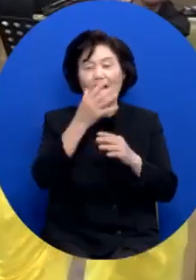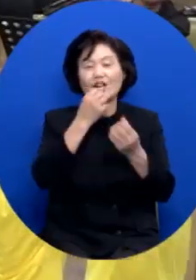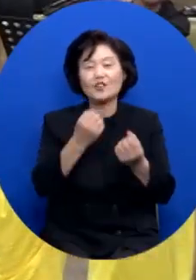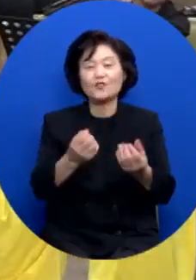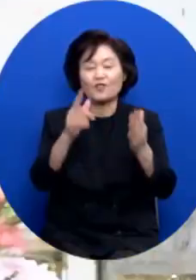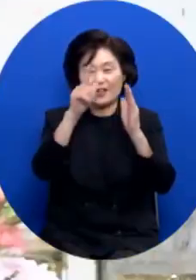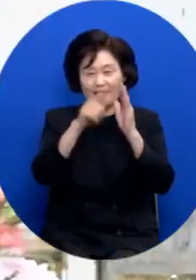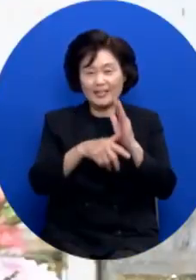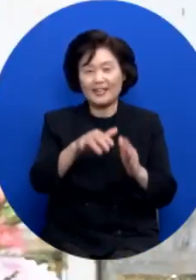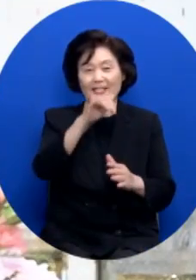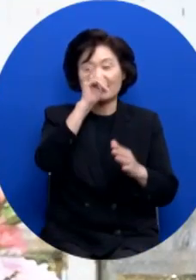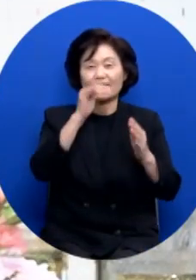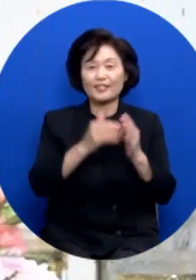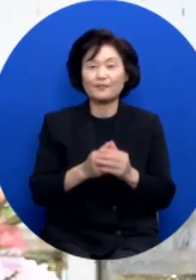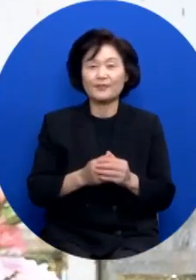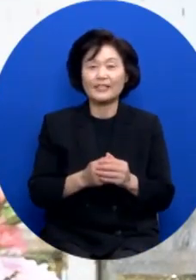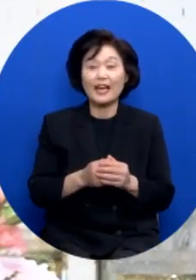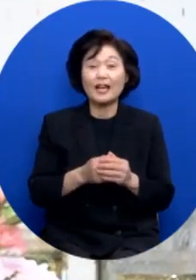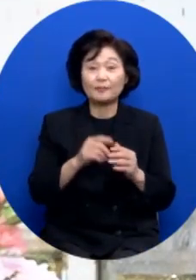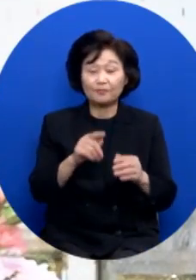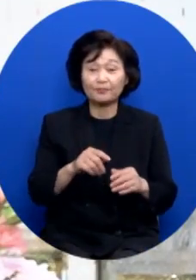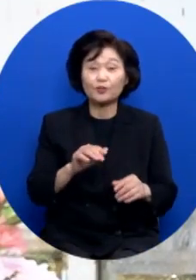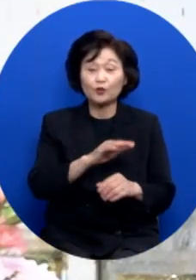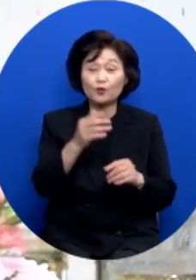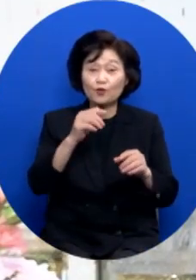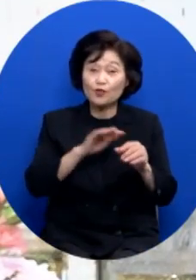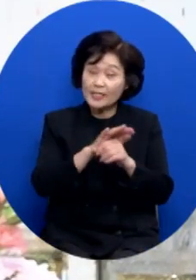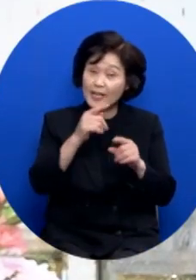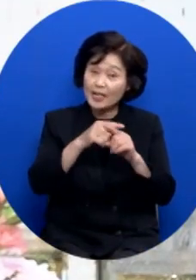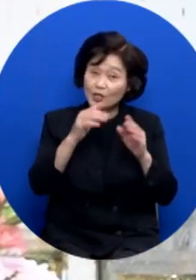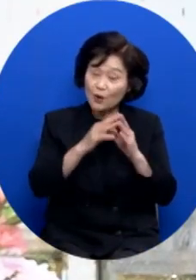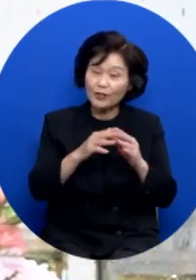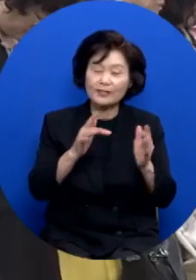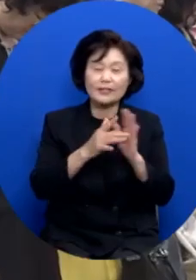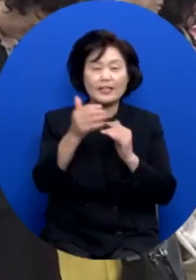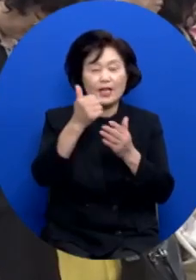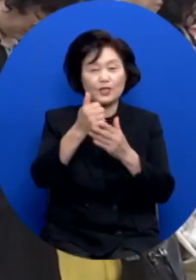2011년 청주시 사창동에서 시작된 우리 사랑교회는